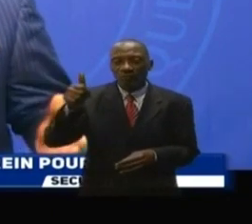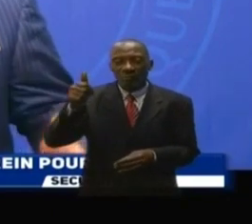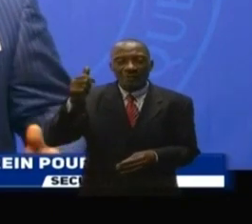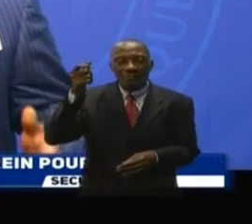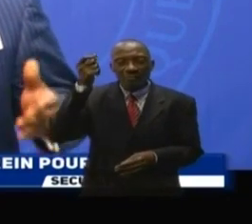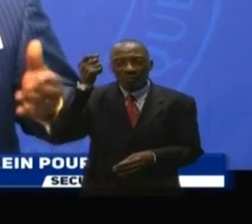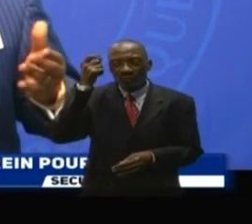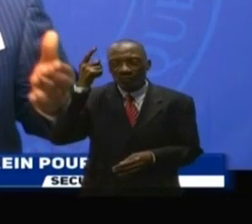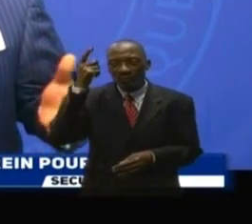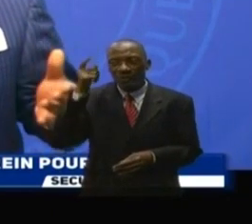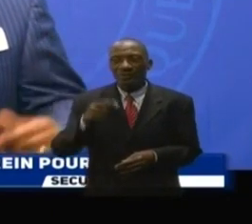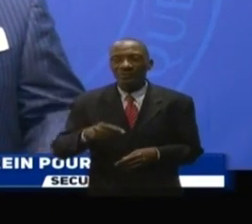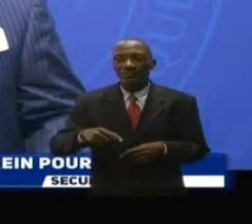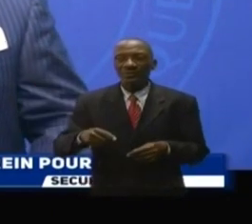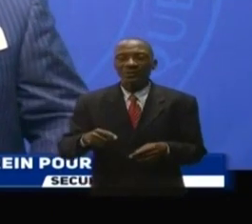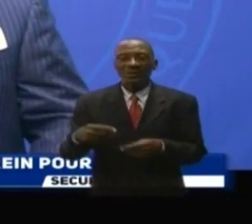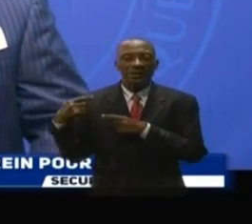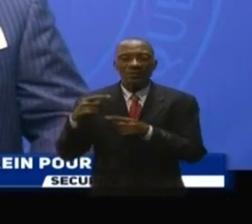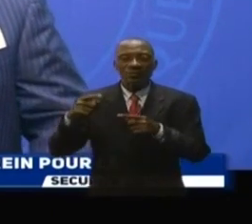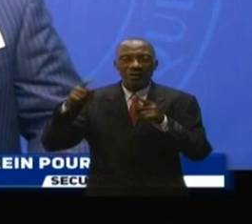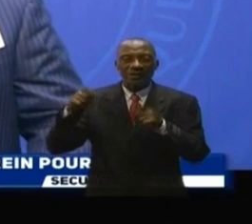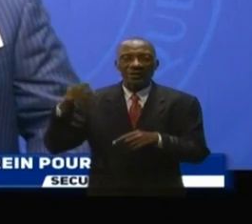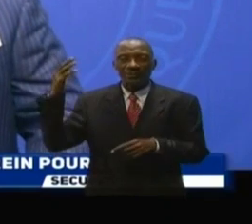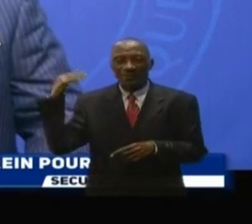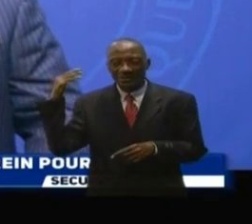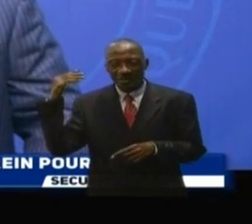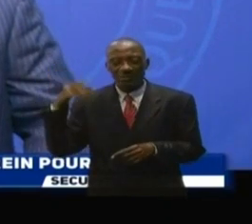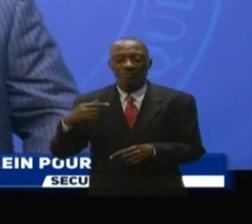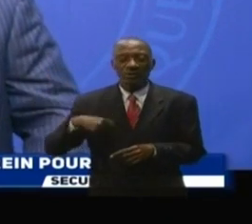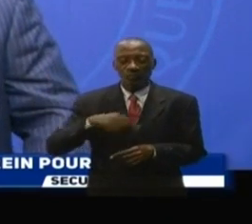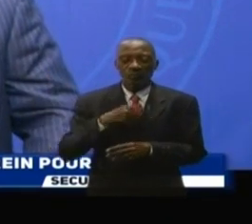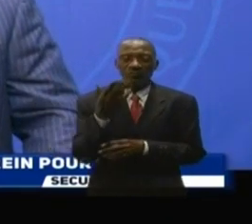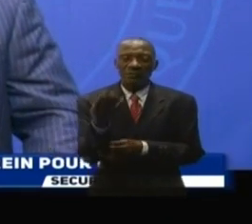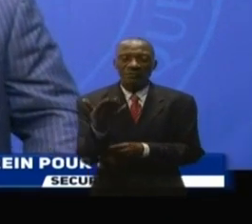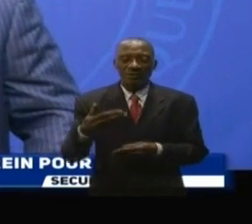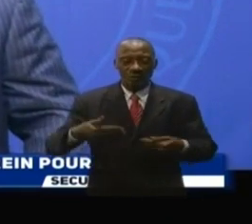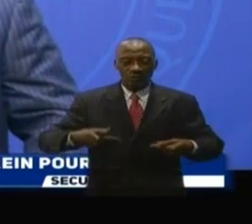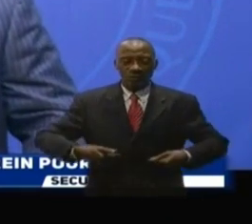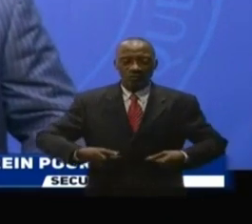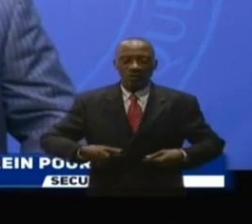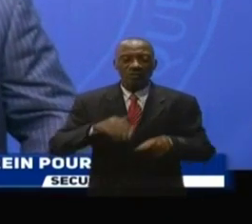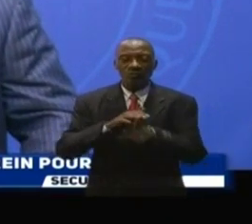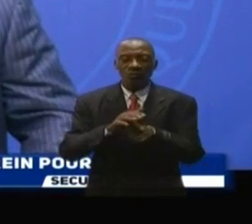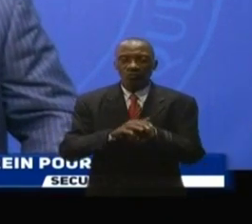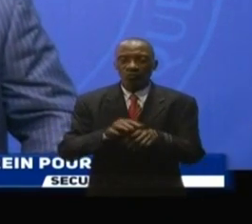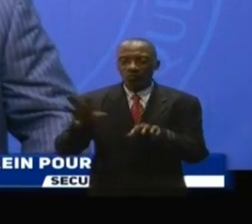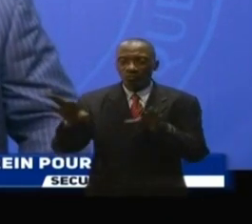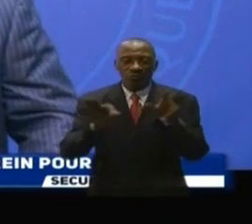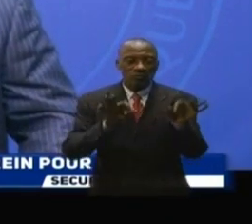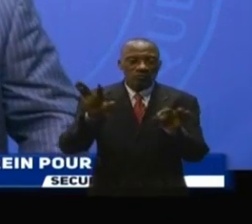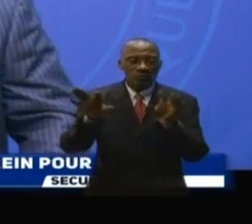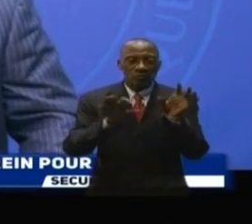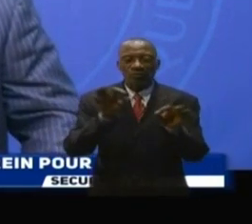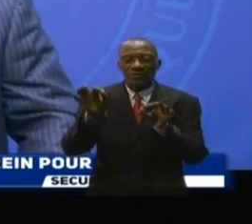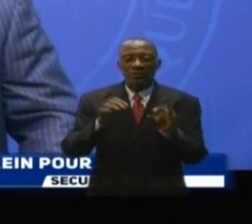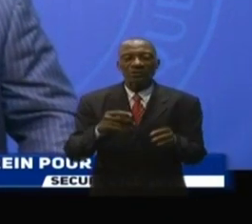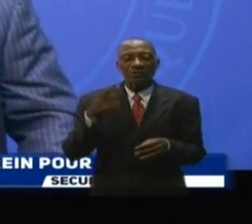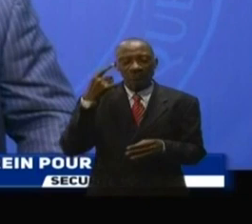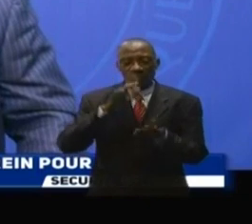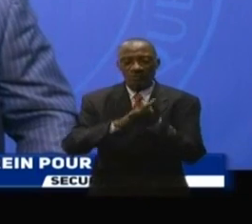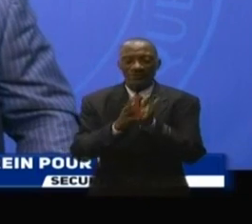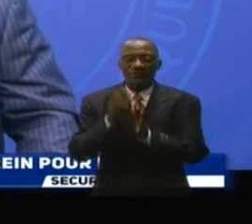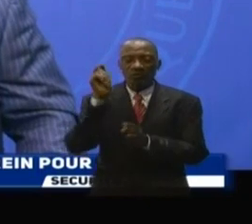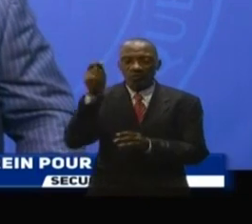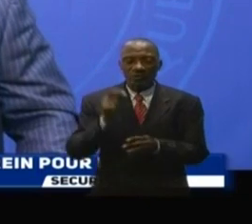appel patriotique à notre jeunesse de s'enrôler dans les rangs des forces armées de la République démocratique du